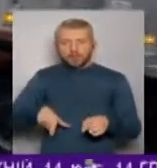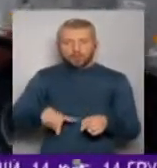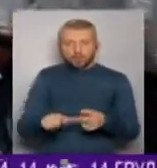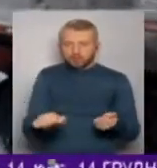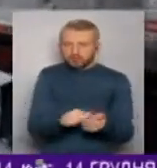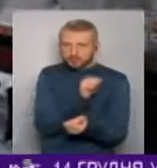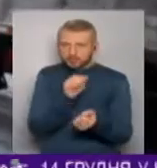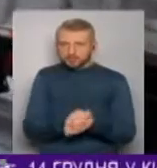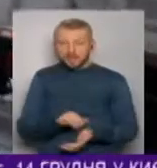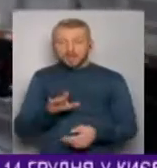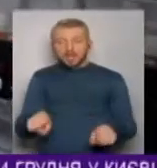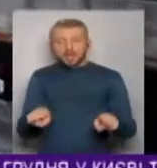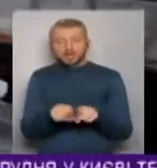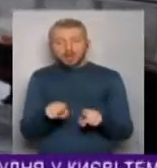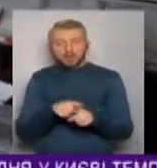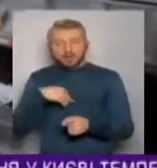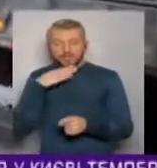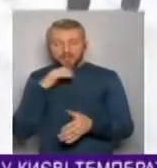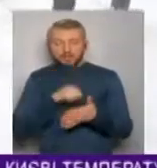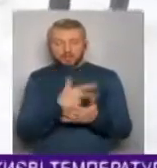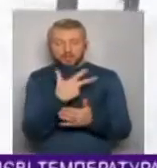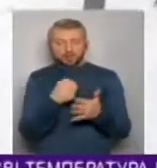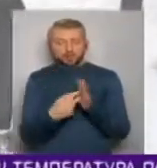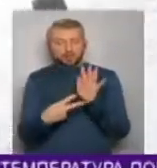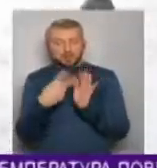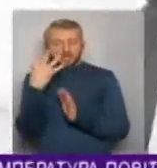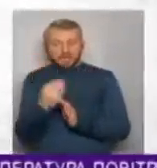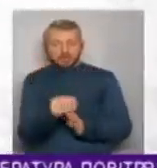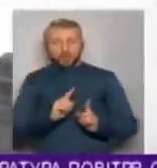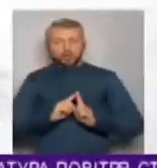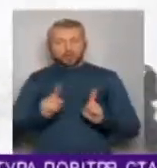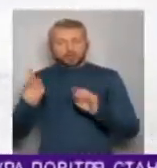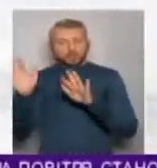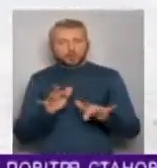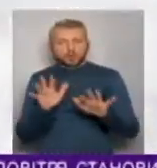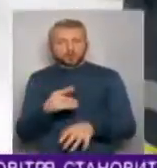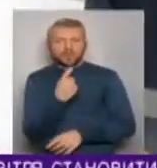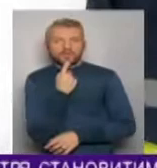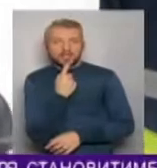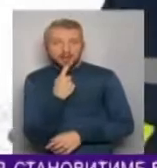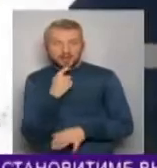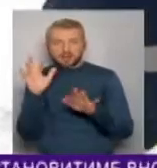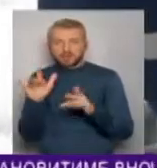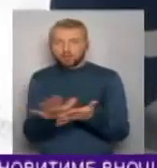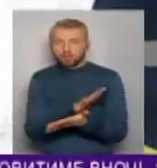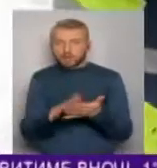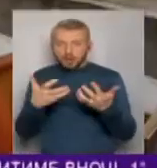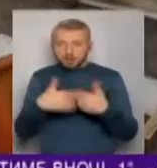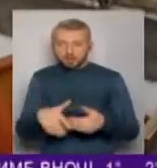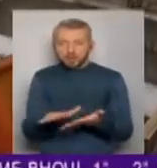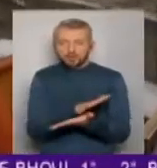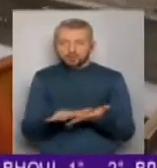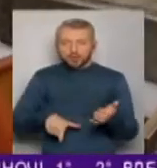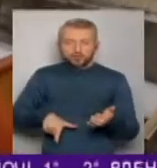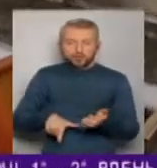жорсткою. Такої обробки вистачає від 3 до 7 днів. Особливість засніженої Фінляндії – снігоприбиральні машини, які очищають дороги